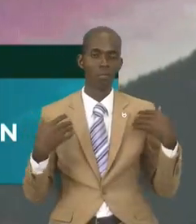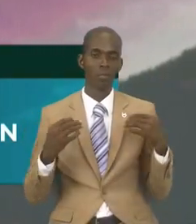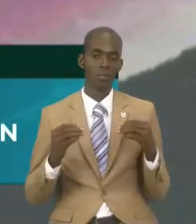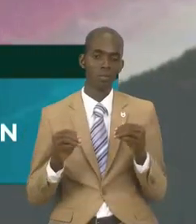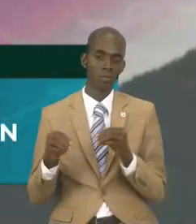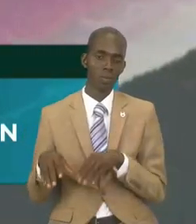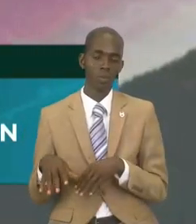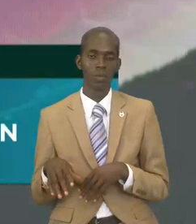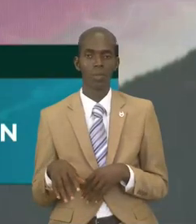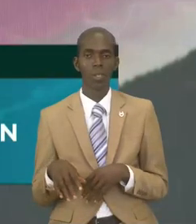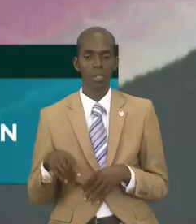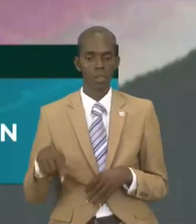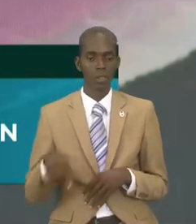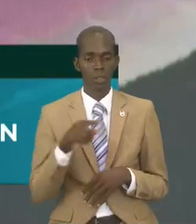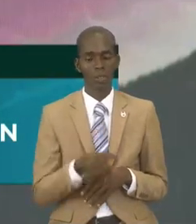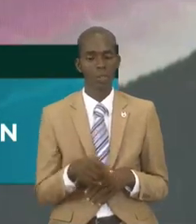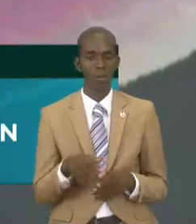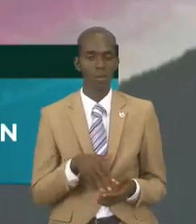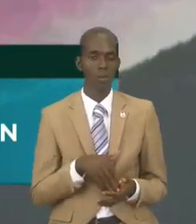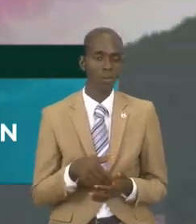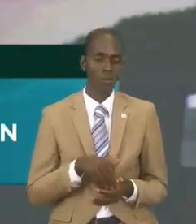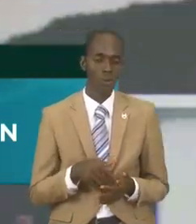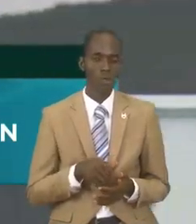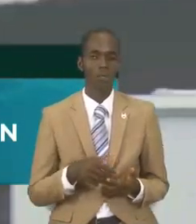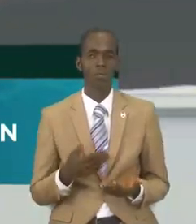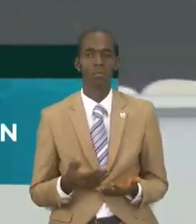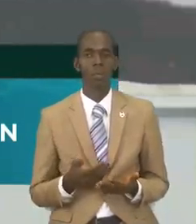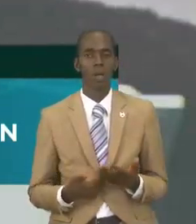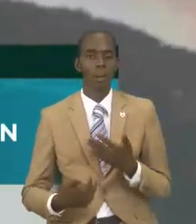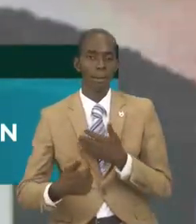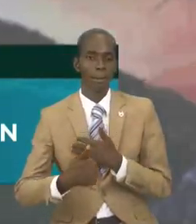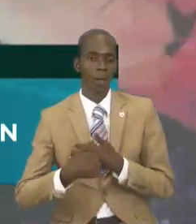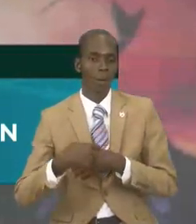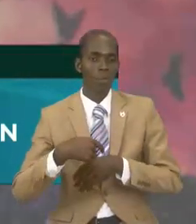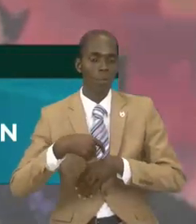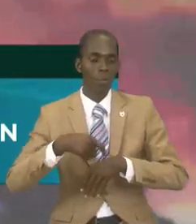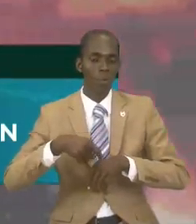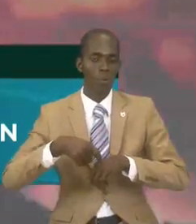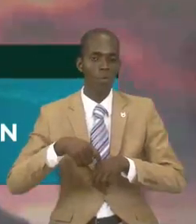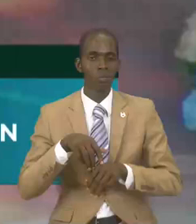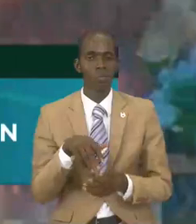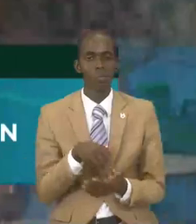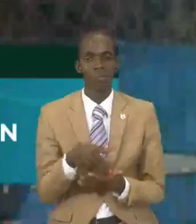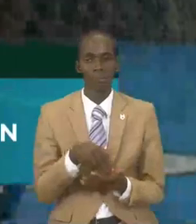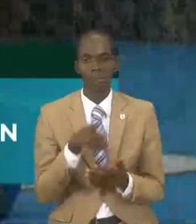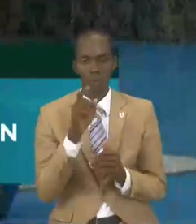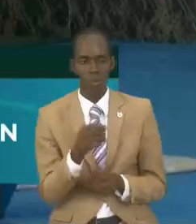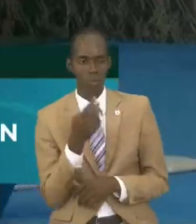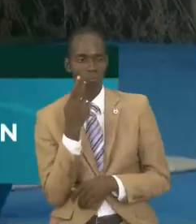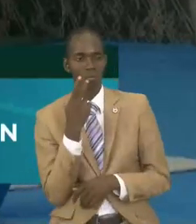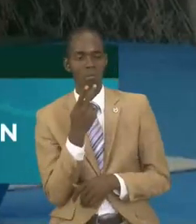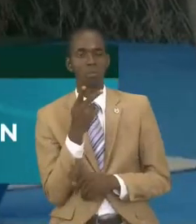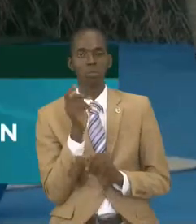abattu, les pieds tremblotants, l'épine dorsale courbée, les épaules